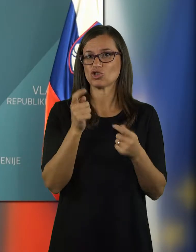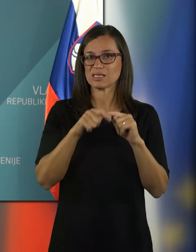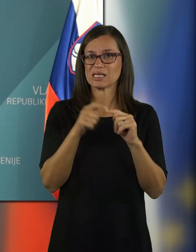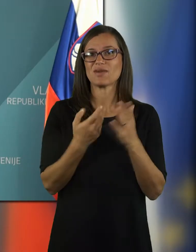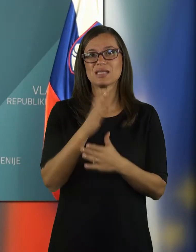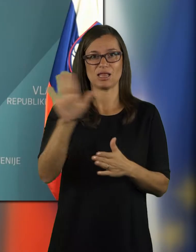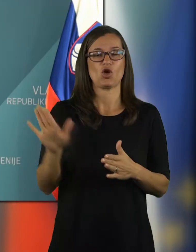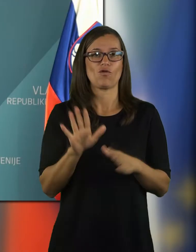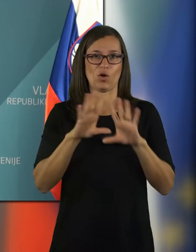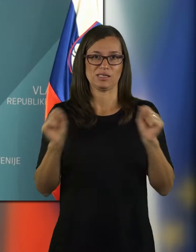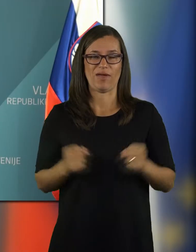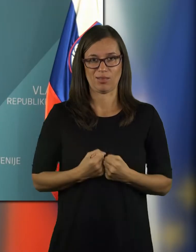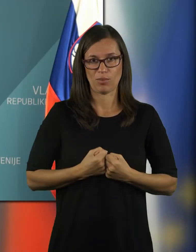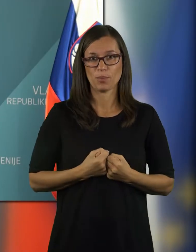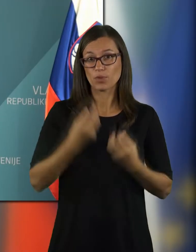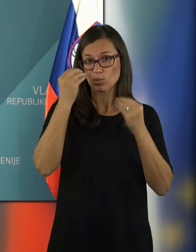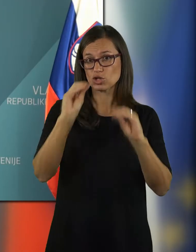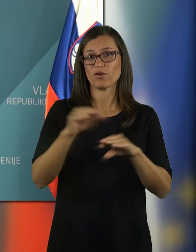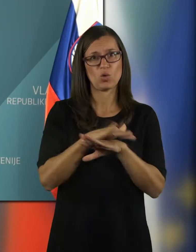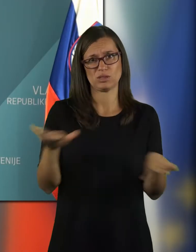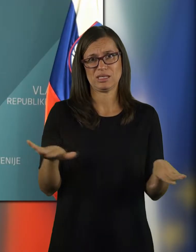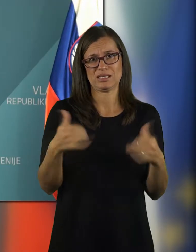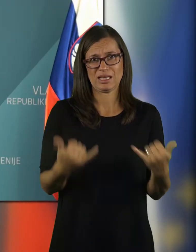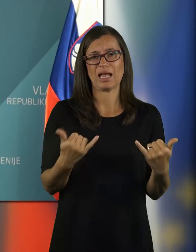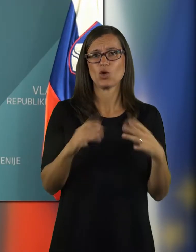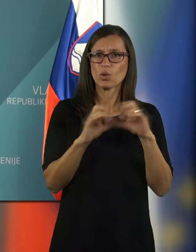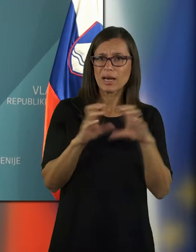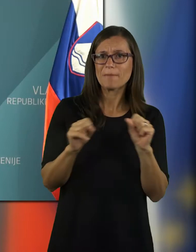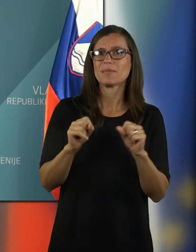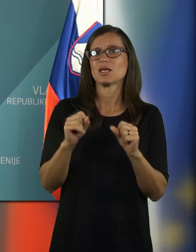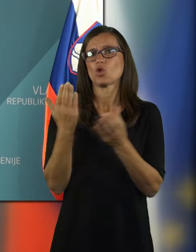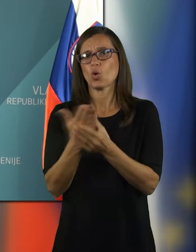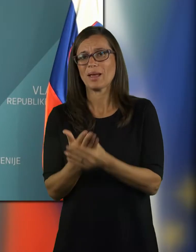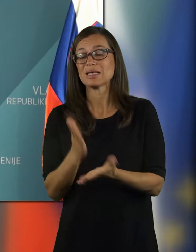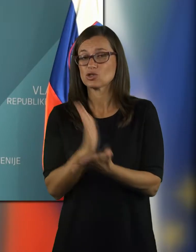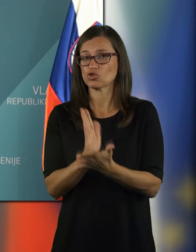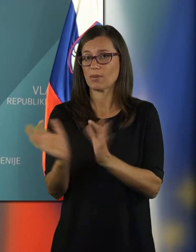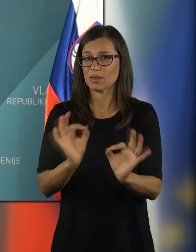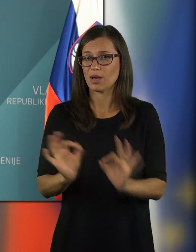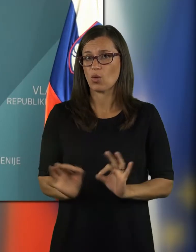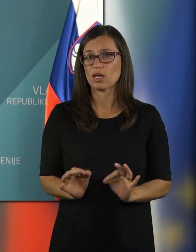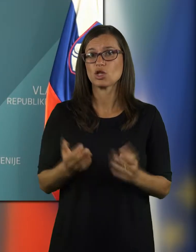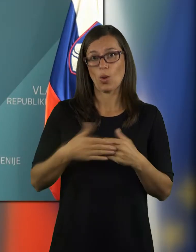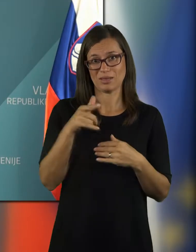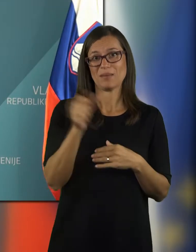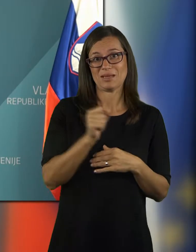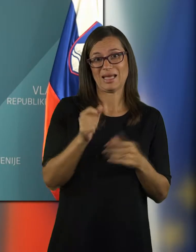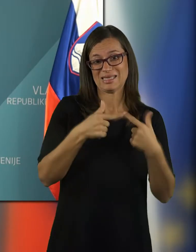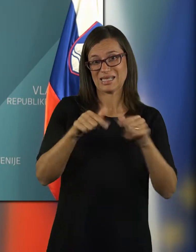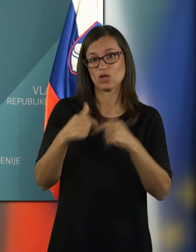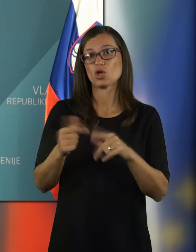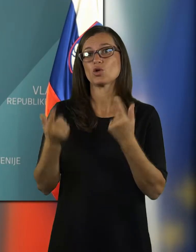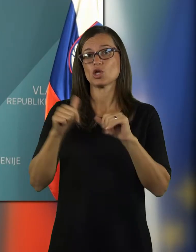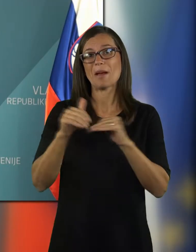izvedbo. Upoštevajo se vsi sedanji ukrepi in dokumenti, ki so že pripravljeni, seveda ob tem, da jih sektorji,